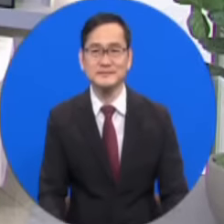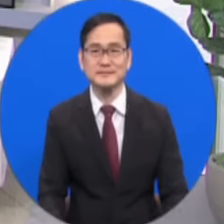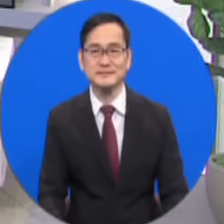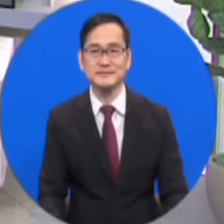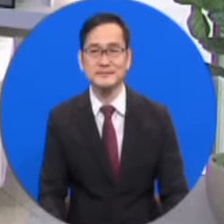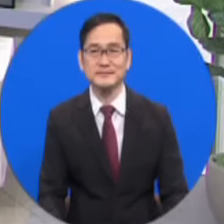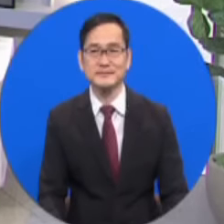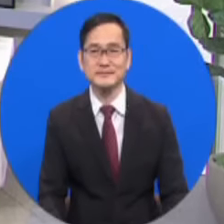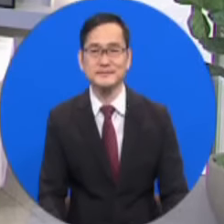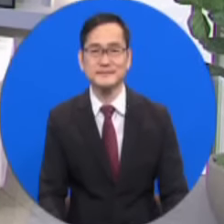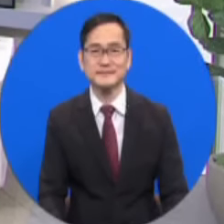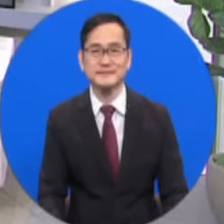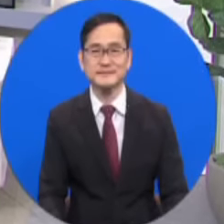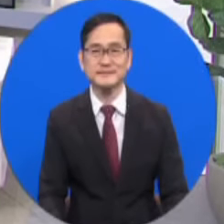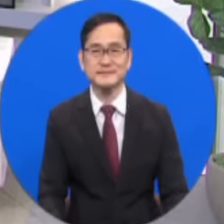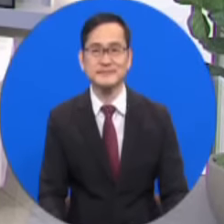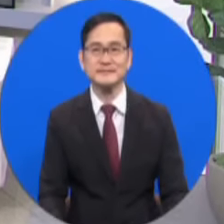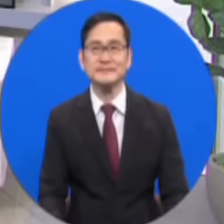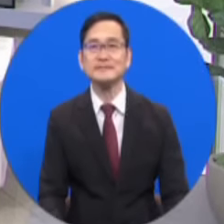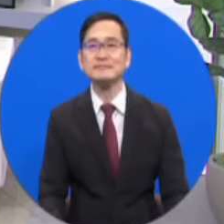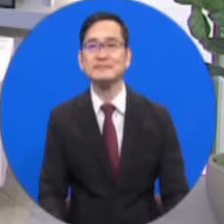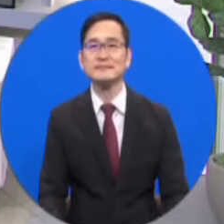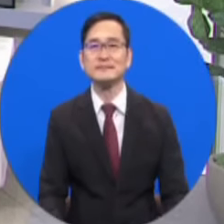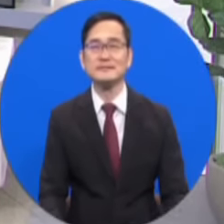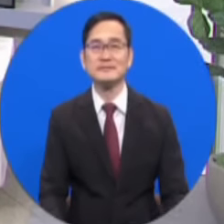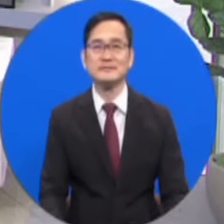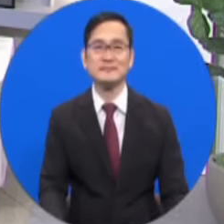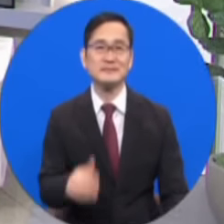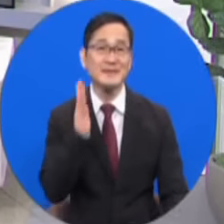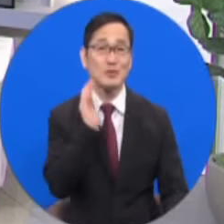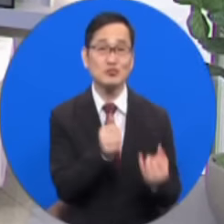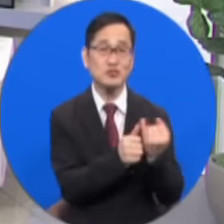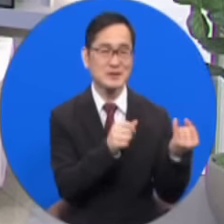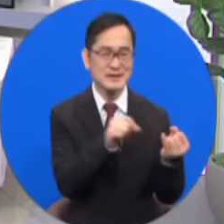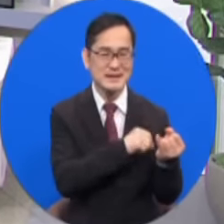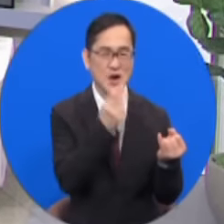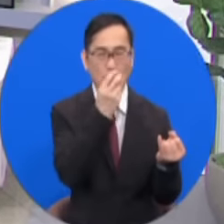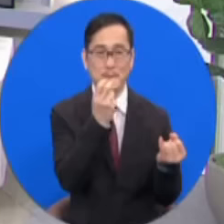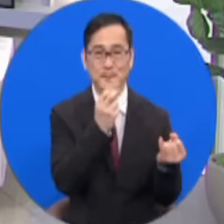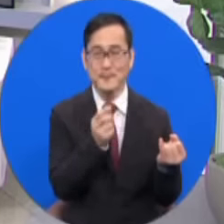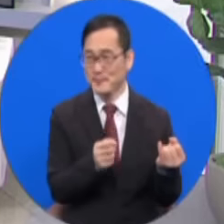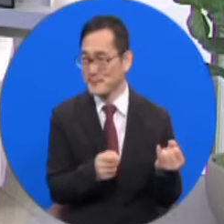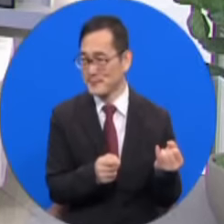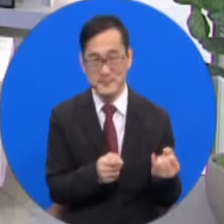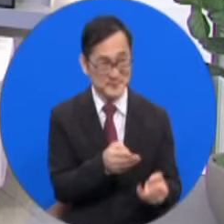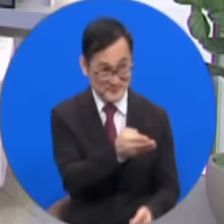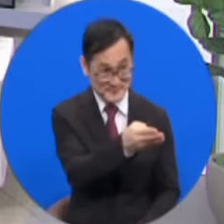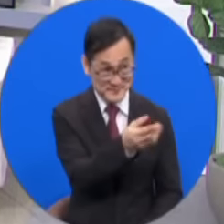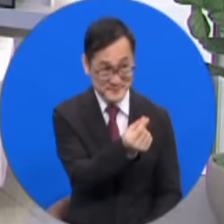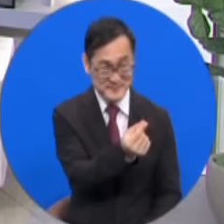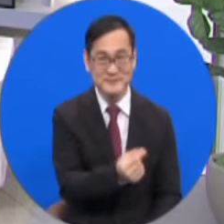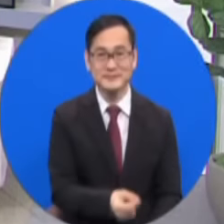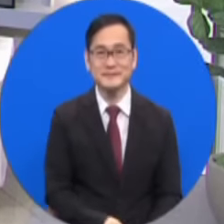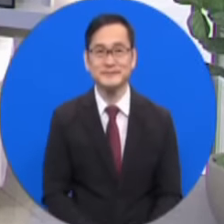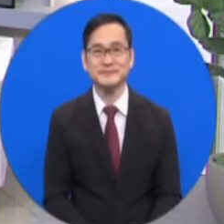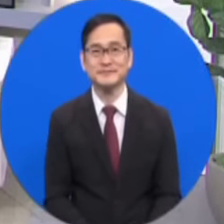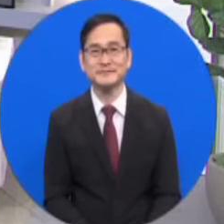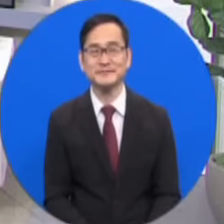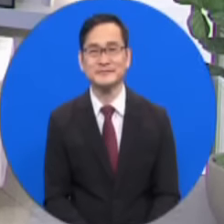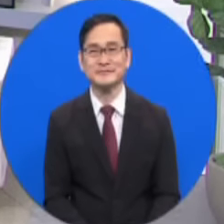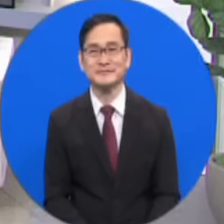김여사 특검은 아마 리 박성민 최고가 뽑은 거 같은데 지금 그런 의미입니까 혹시 여당에서 지난번에